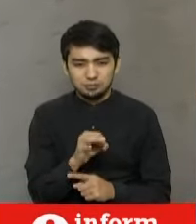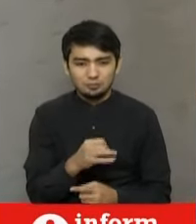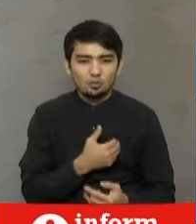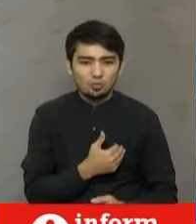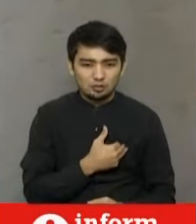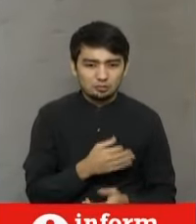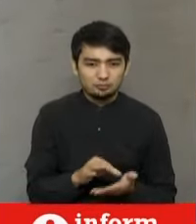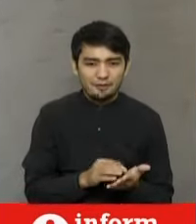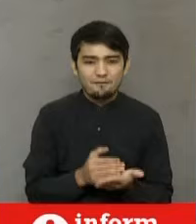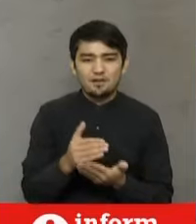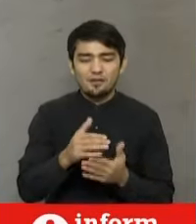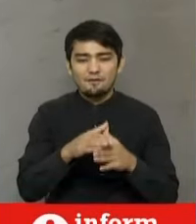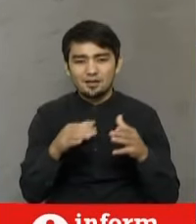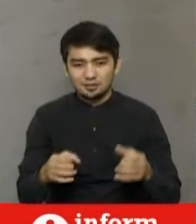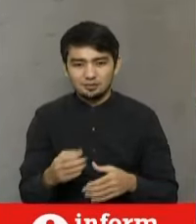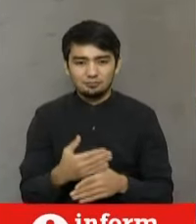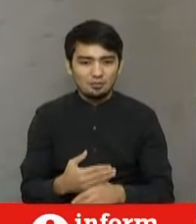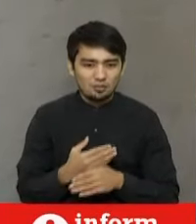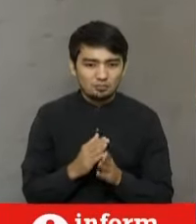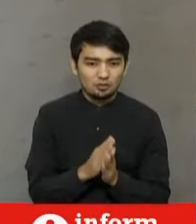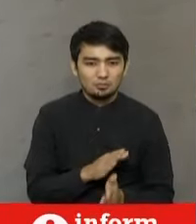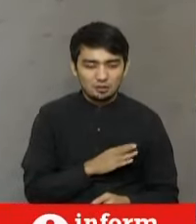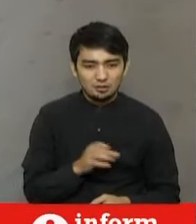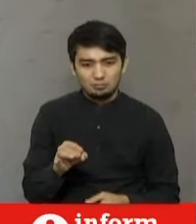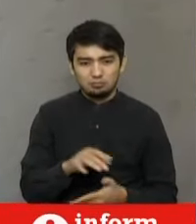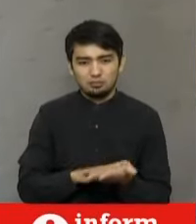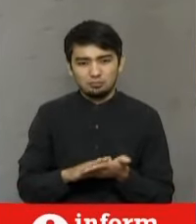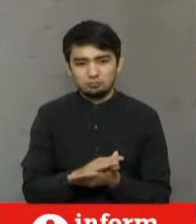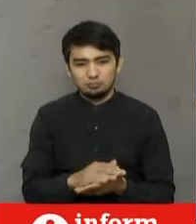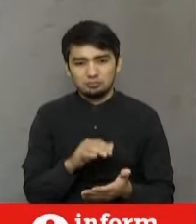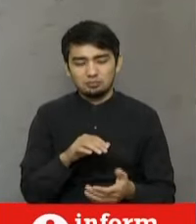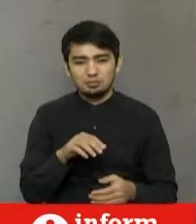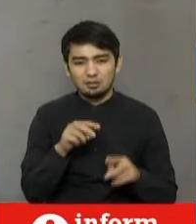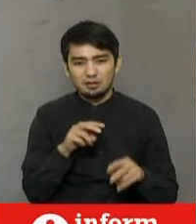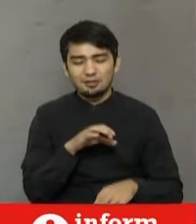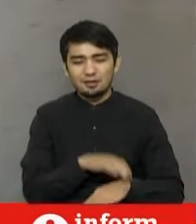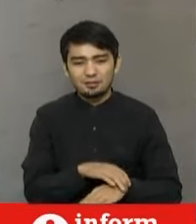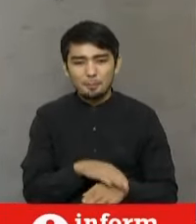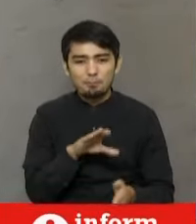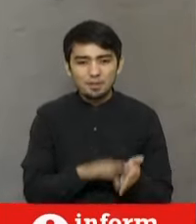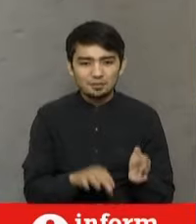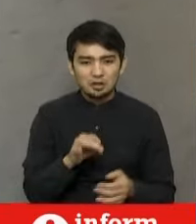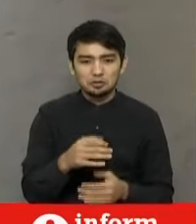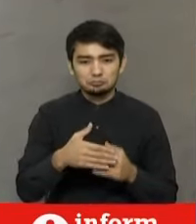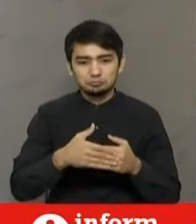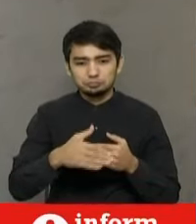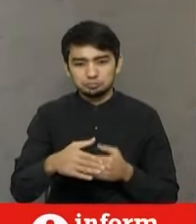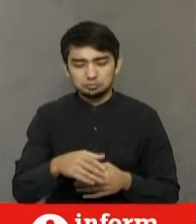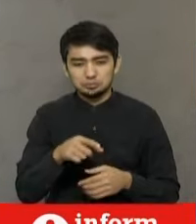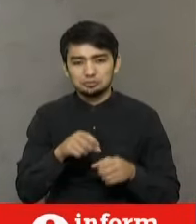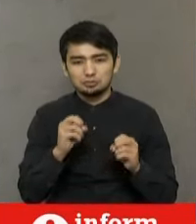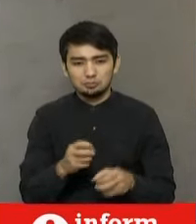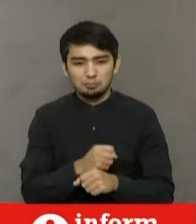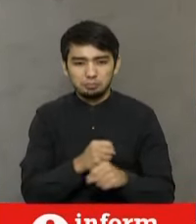чтобы вышестоящий власти как-то нам помогли Они вообще без каких-либо доказательств предположили что стена отошла вследствие